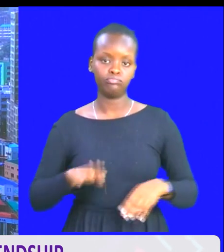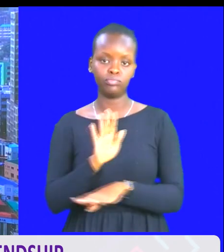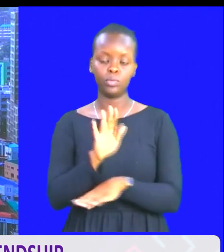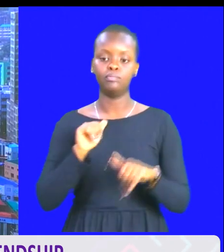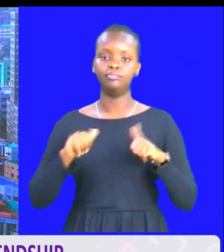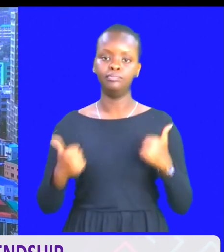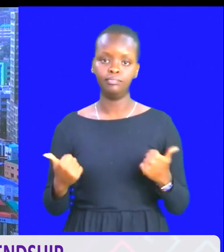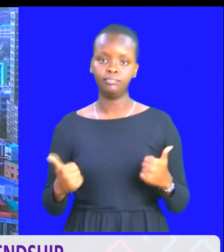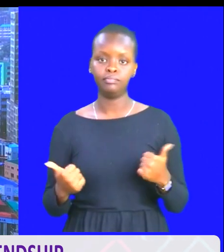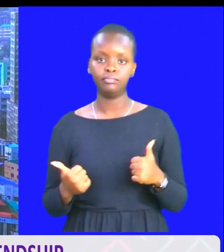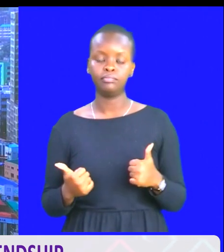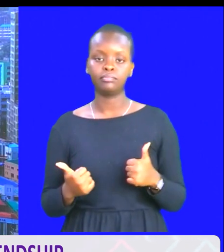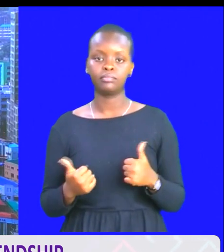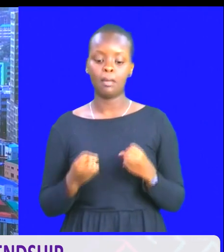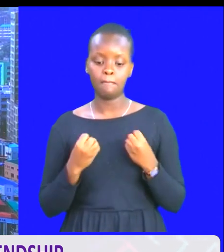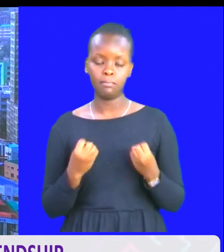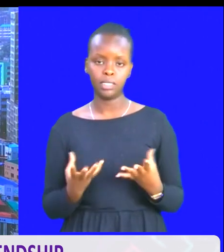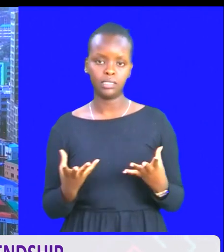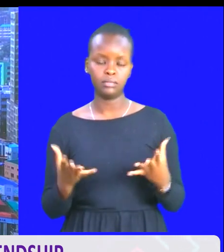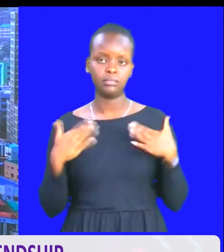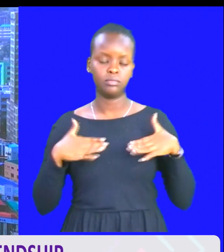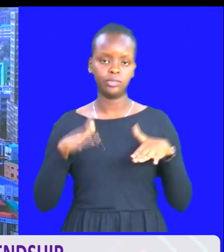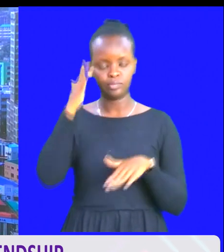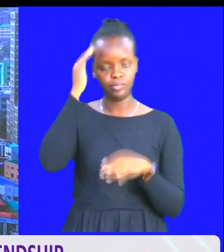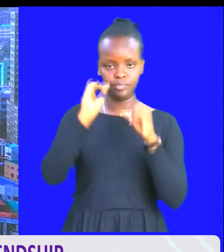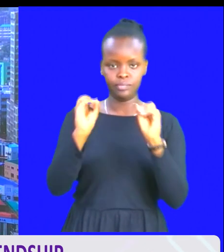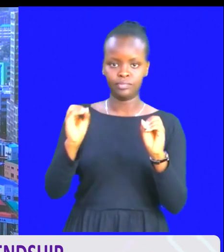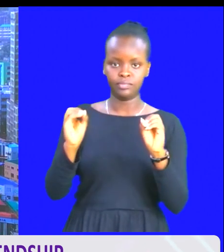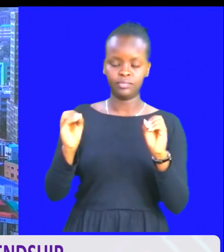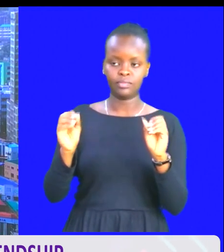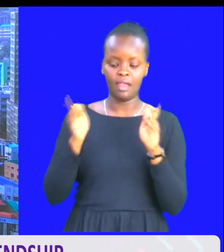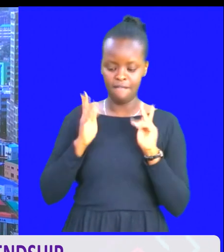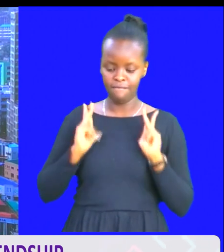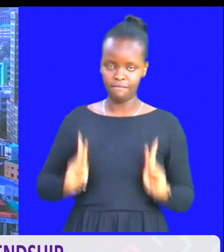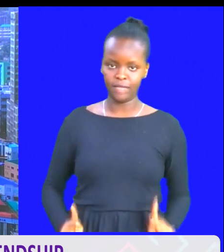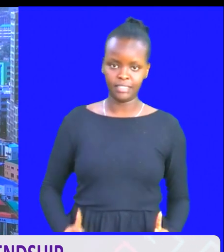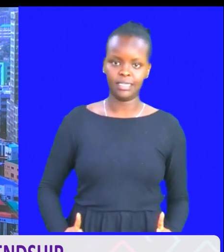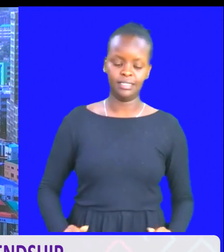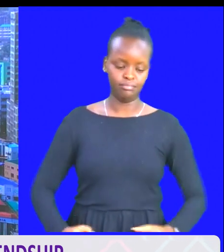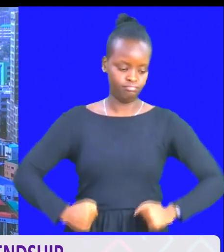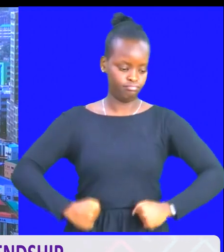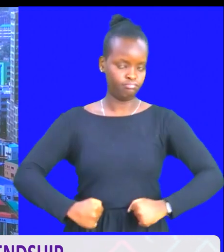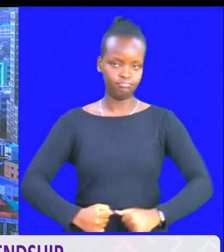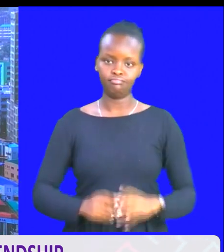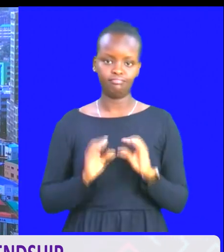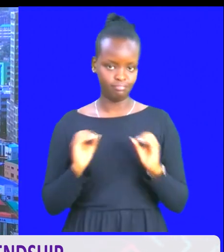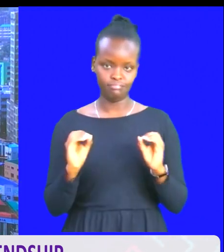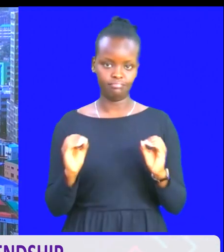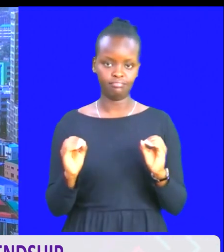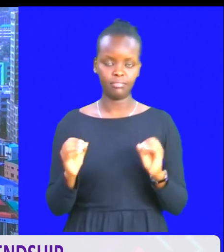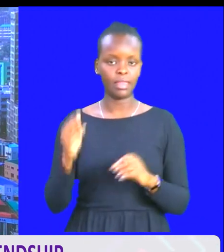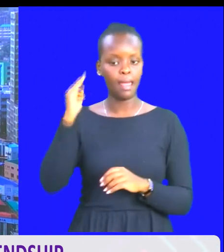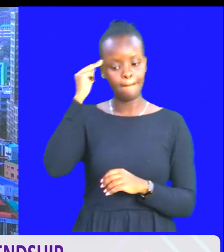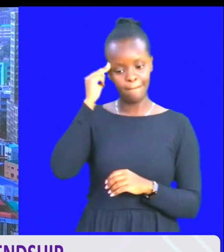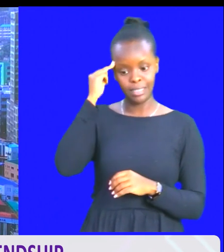people don't I don't think most people know about this. It's not about the physicality ati ushone ukuwe nini. It's about getting the right